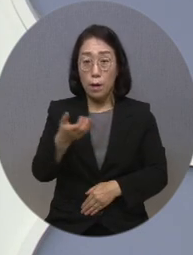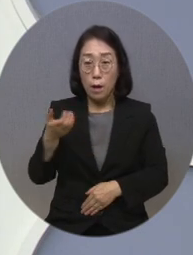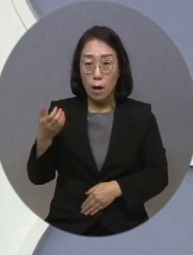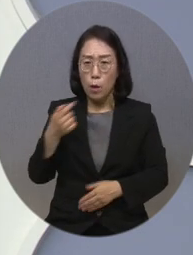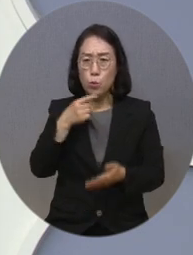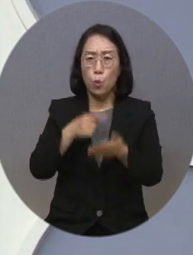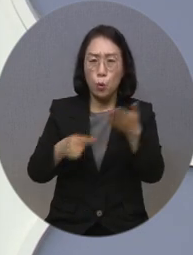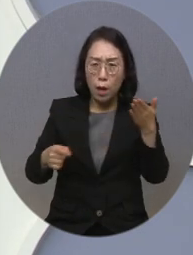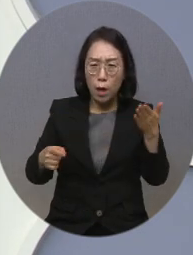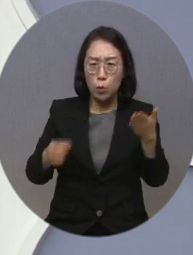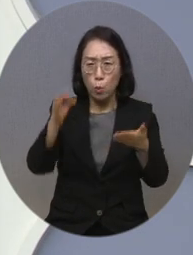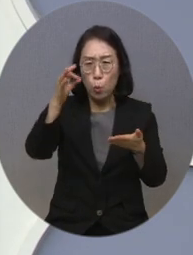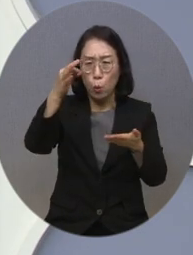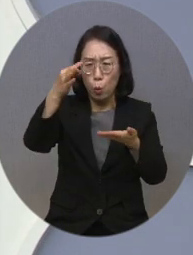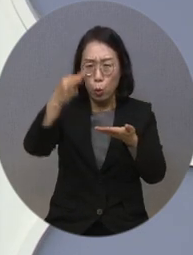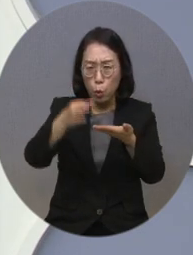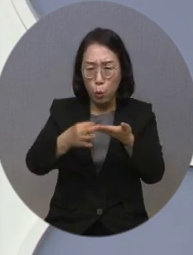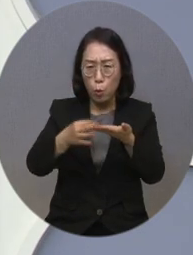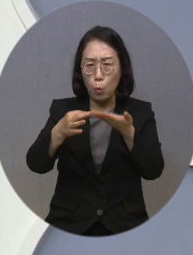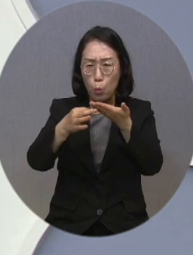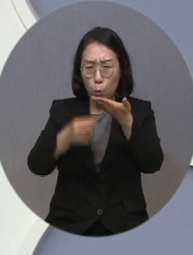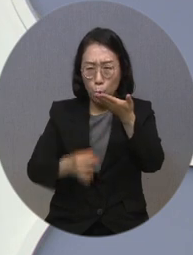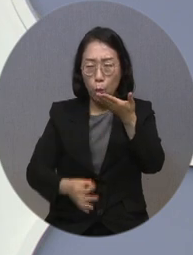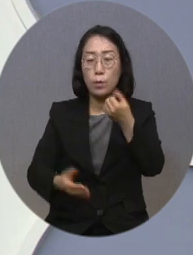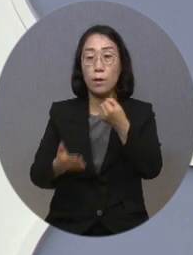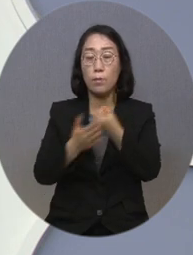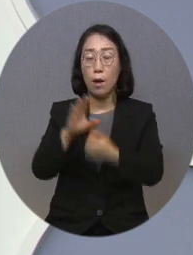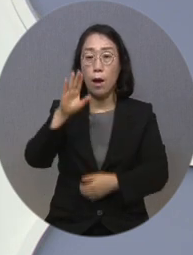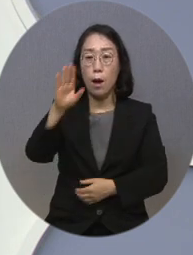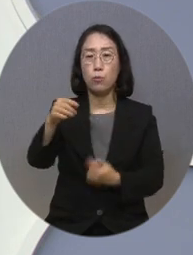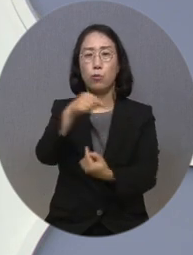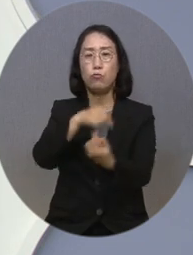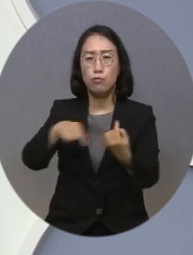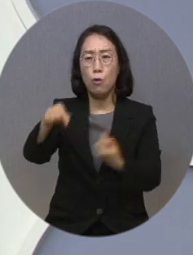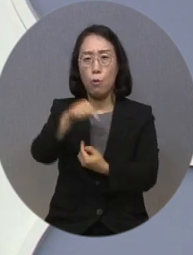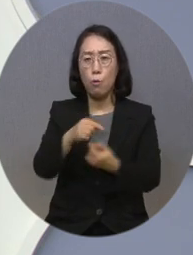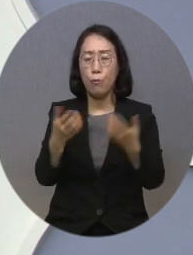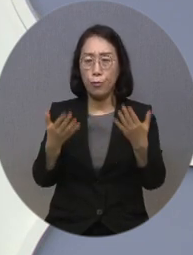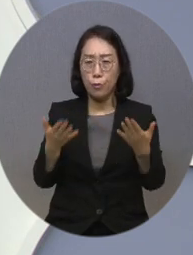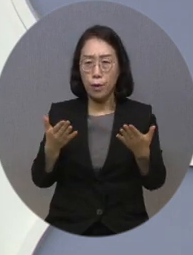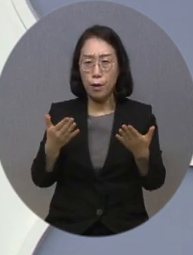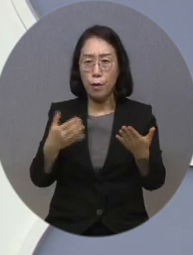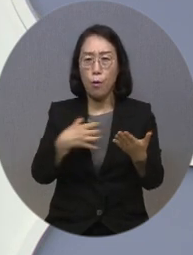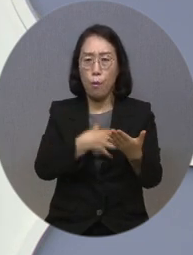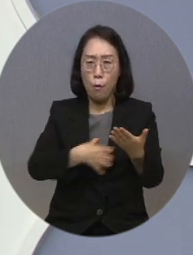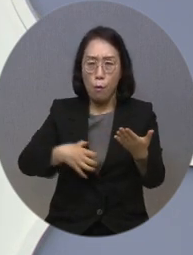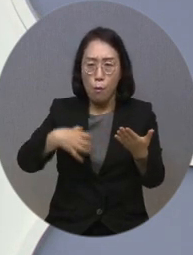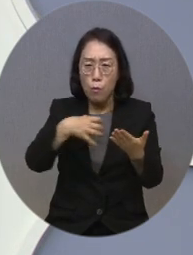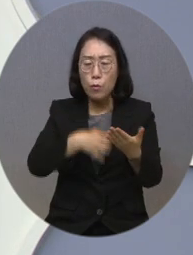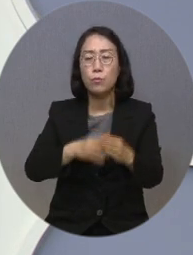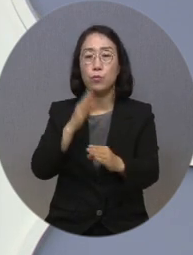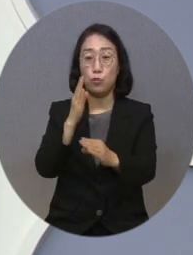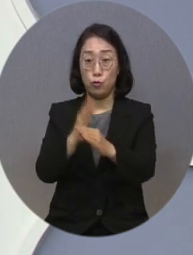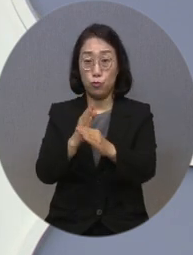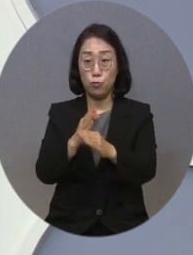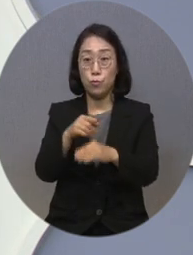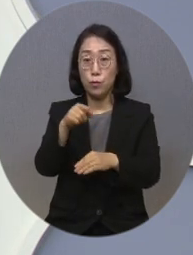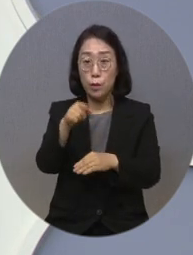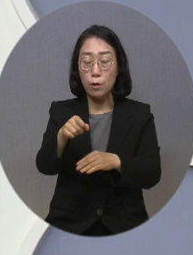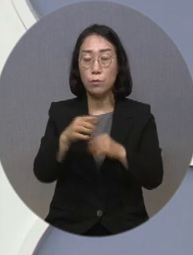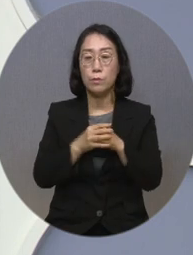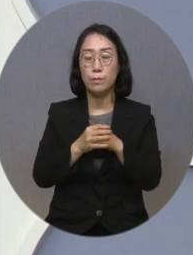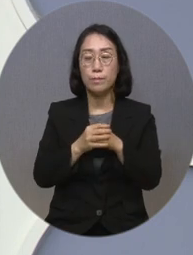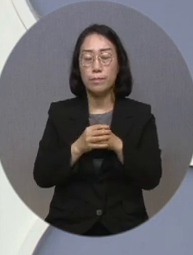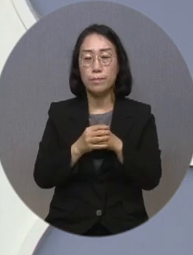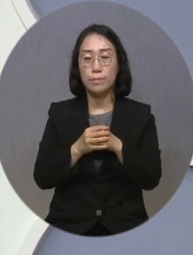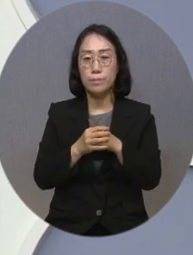손실이 들이닥치기 때문에 이것을 어떻게 앞으로 운영해야 될지 좀 난감해 있거든요. 예. 그래서 지금 이것은